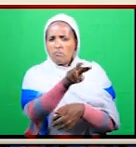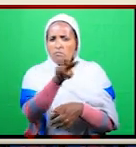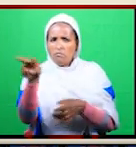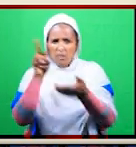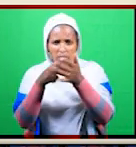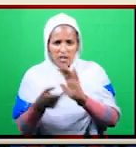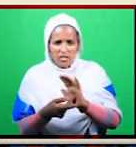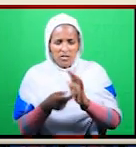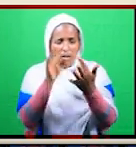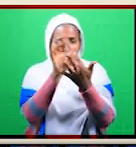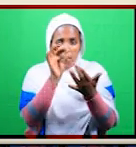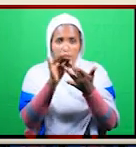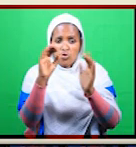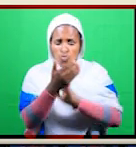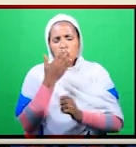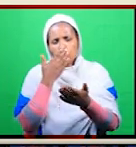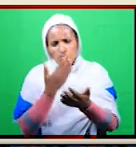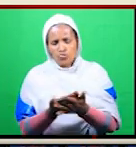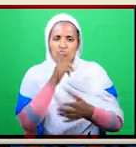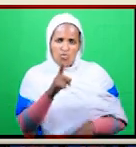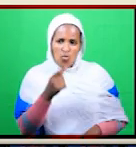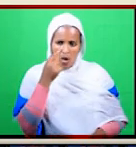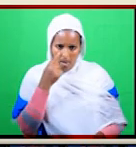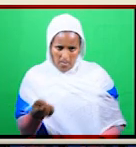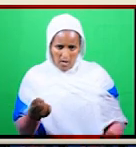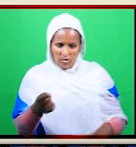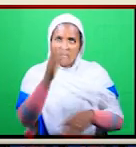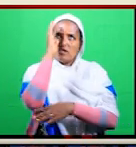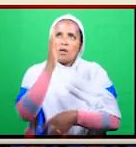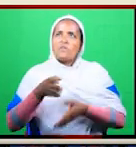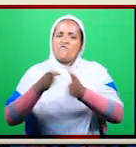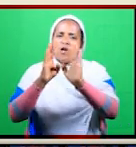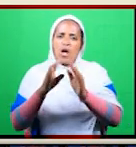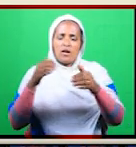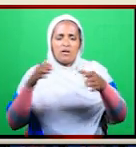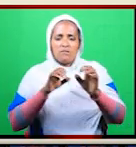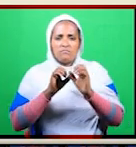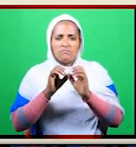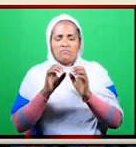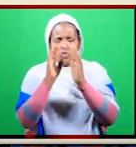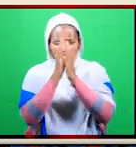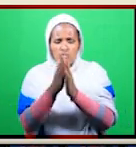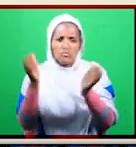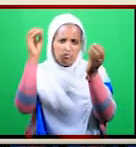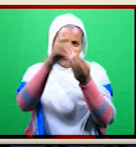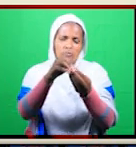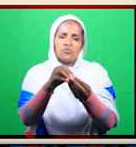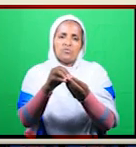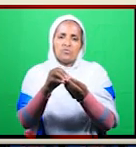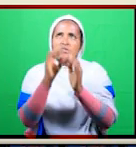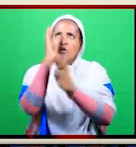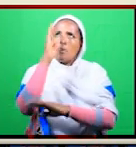ከሆነ ሰየው ነው። ለማየት እንደ ፈቃድ እግዚአብሔርን የማይጋፋ በጸሎት የታጀበ ከሆነ ይሄ